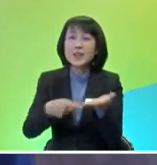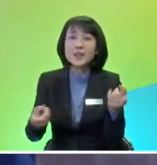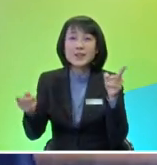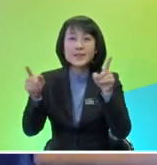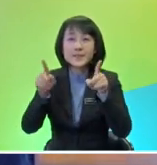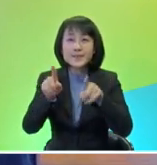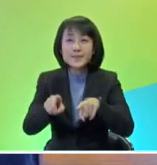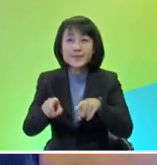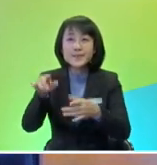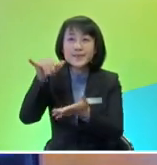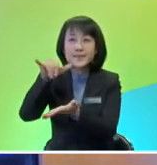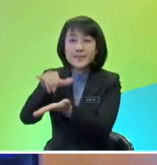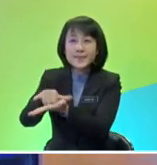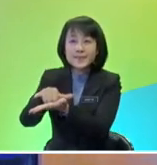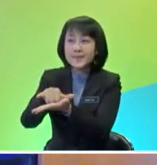di situ?